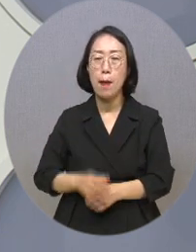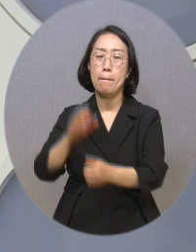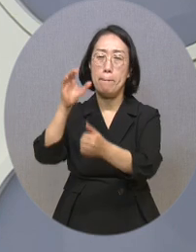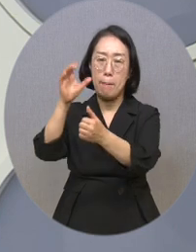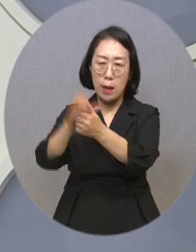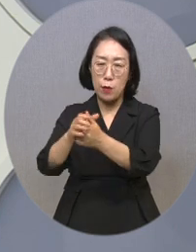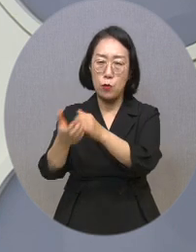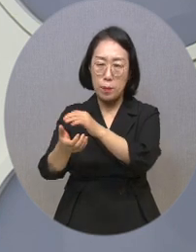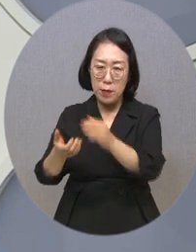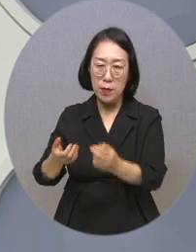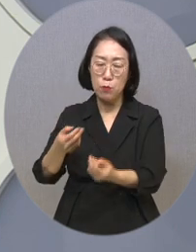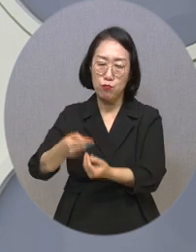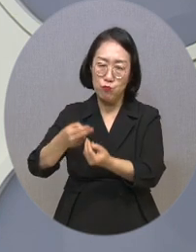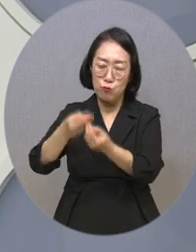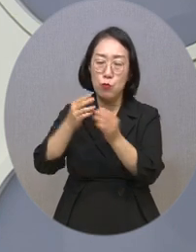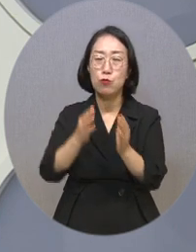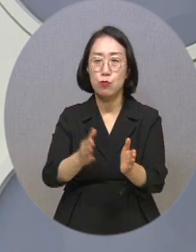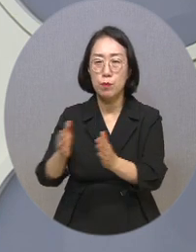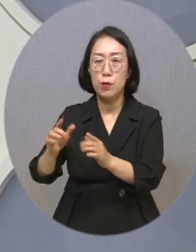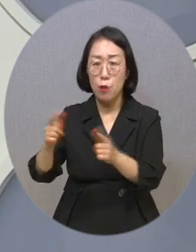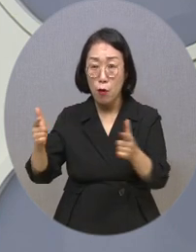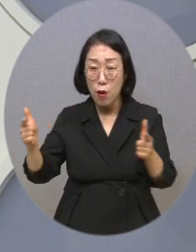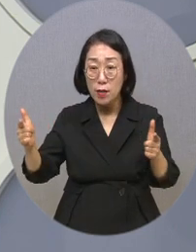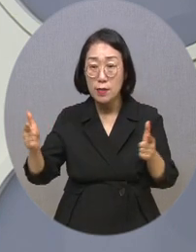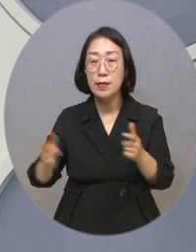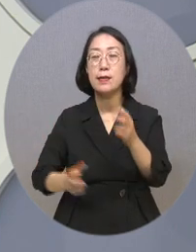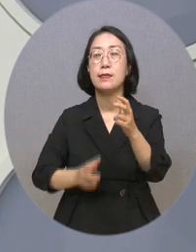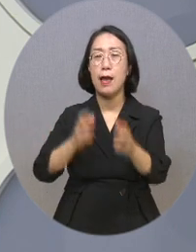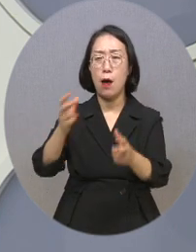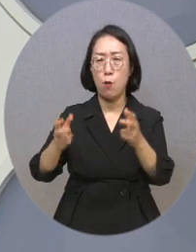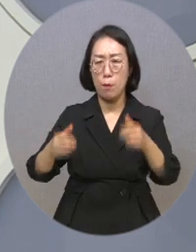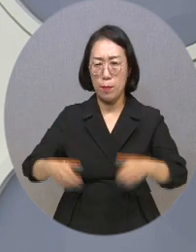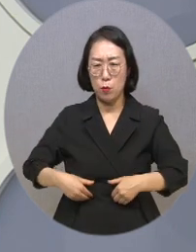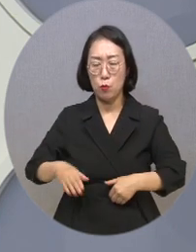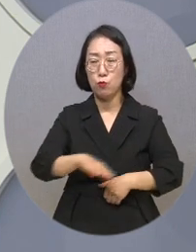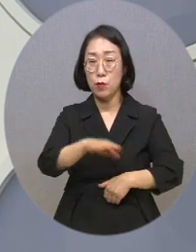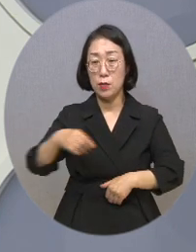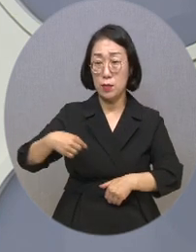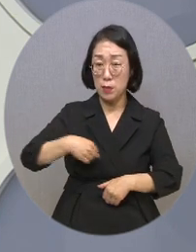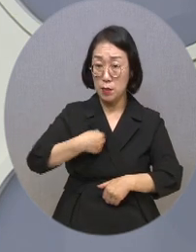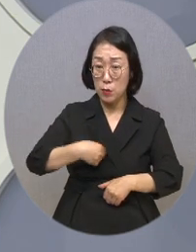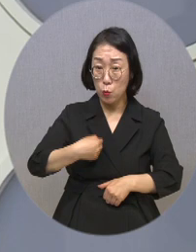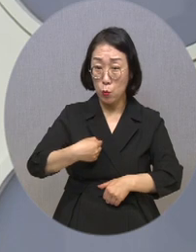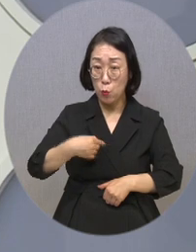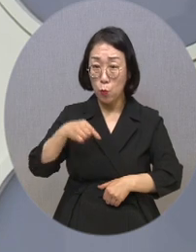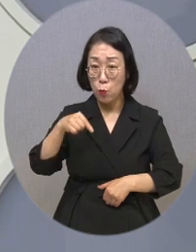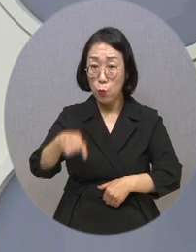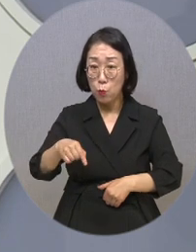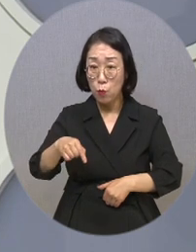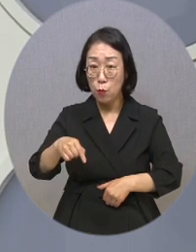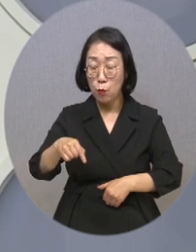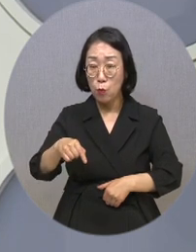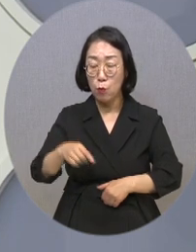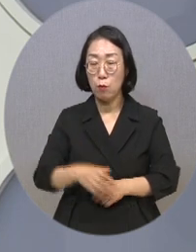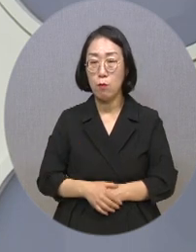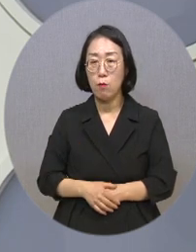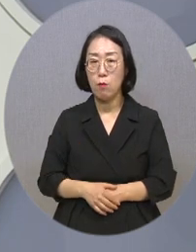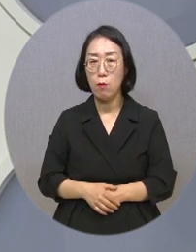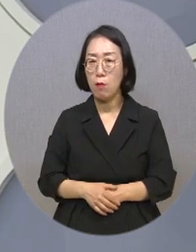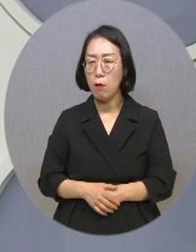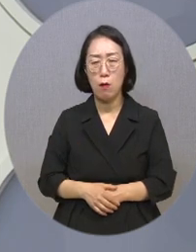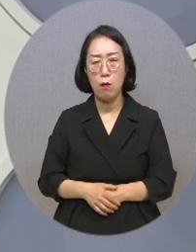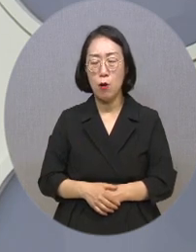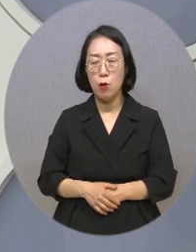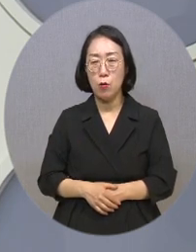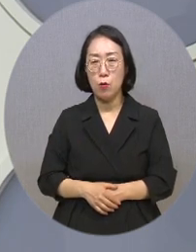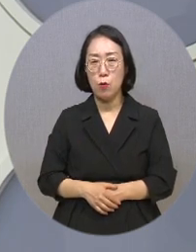것도 이제 준비하려면 시범 사업도 해야 되는데 저희 스스로 하는 거는 이게 전국적으로 퍼져가기가